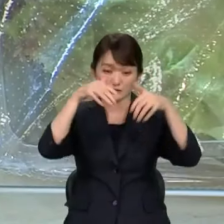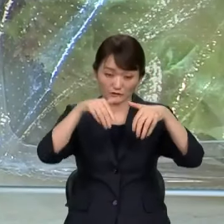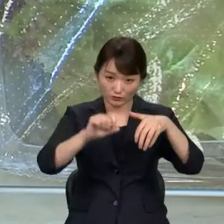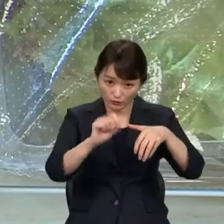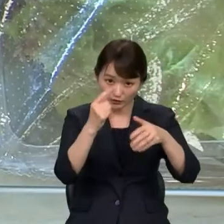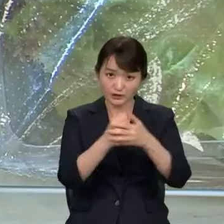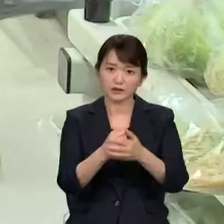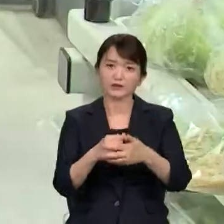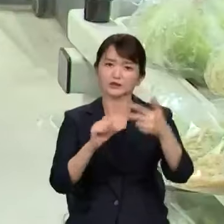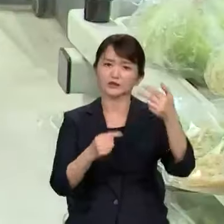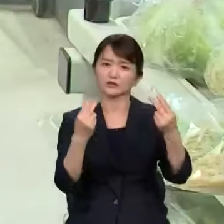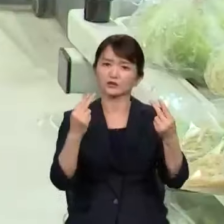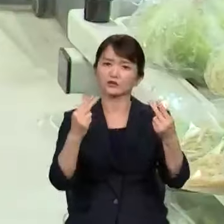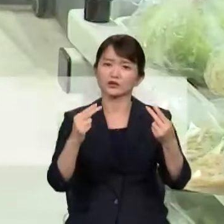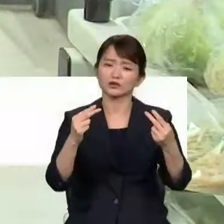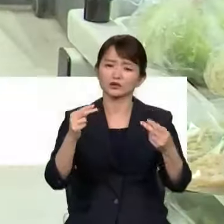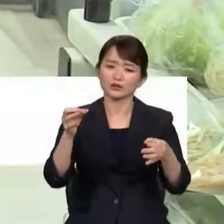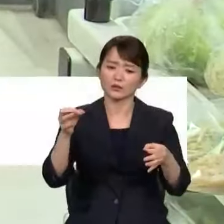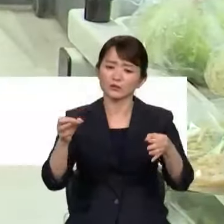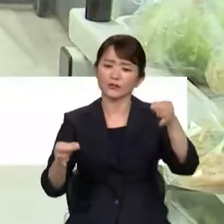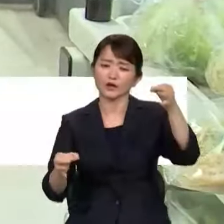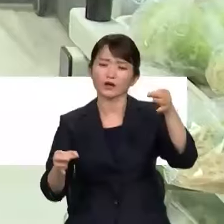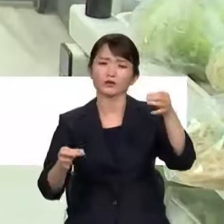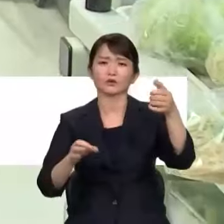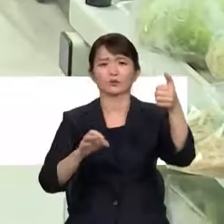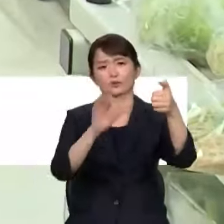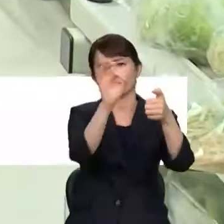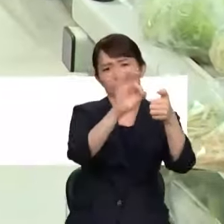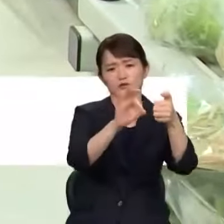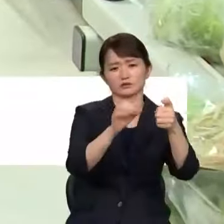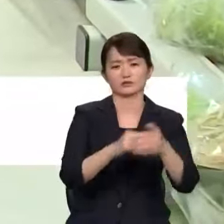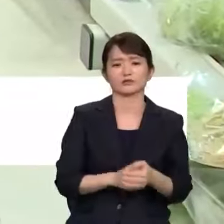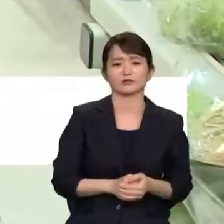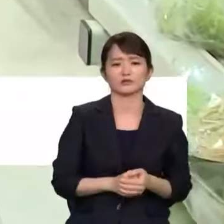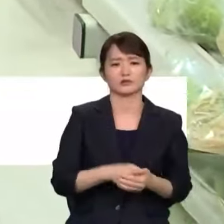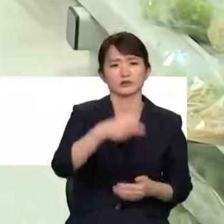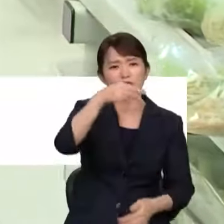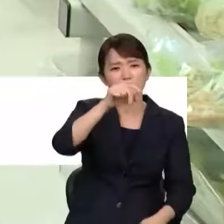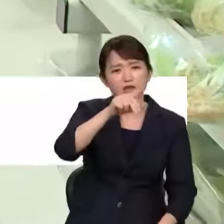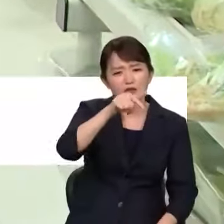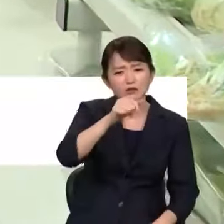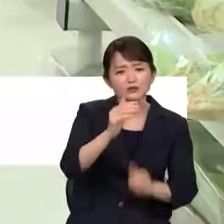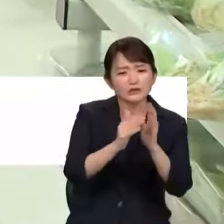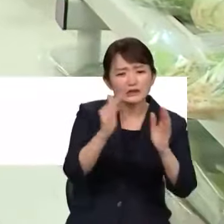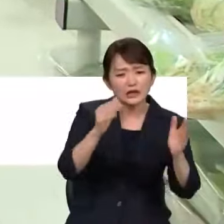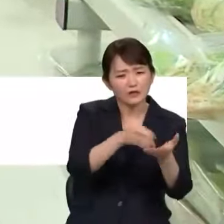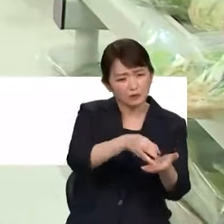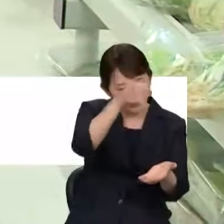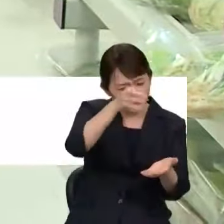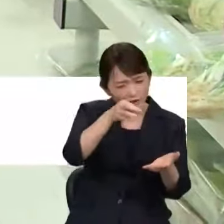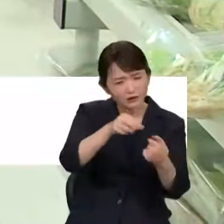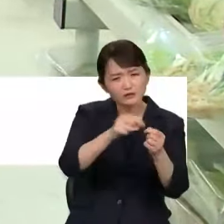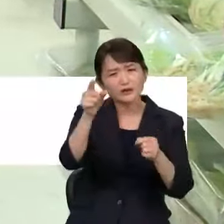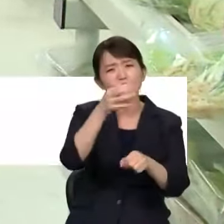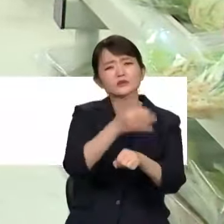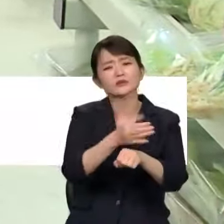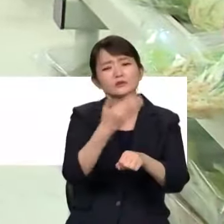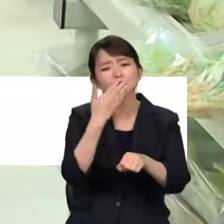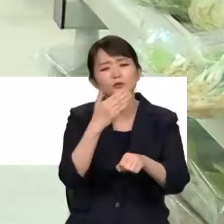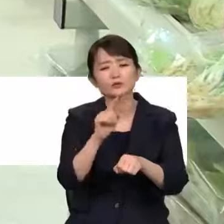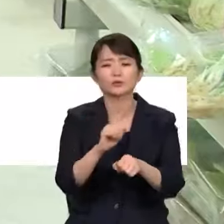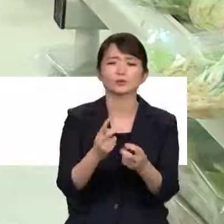넘게 올랐습니다. 상추나 뭐 이런 양배추 같은 거는 너무 비싸요. 그 주로 우리가 먹는 건데. 아우,